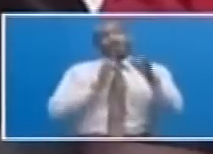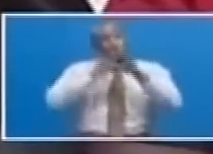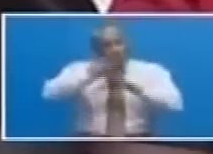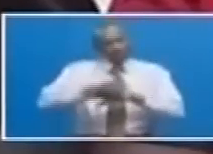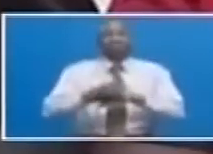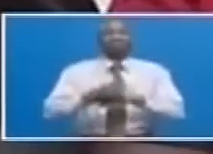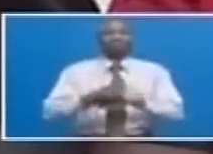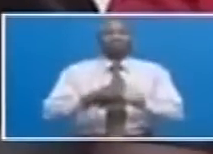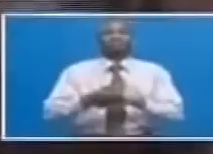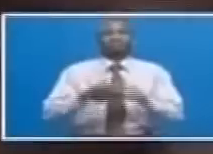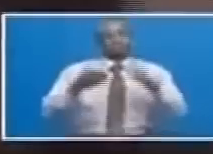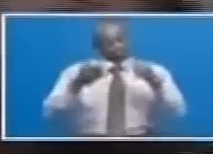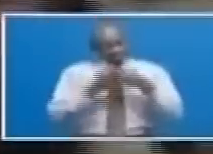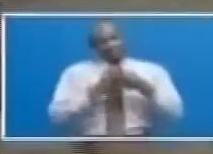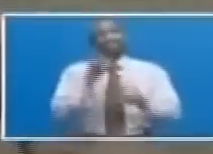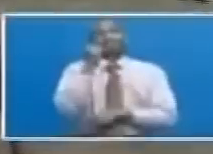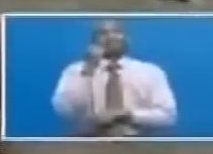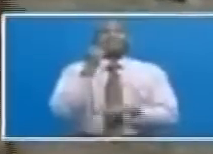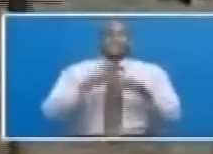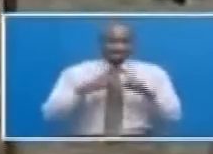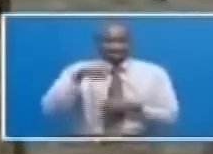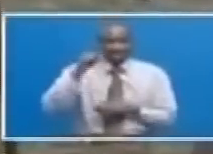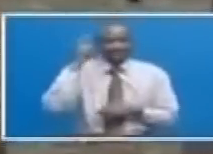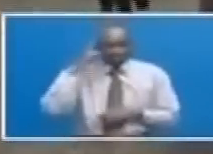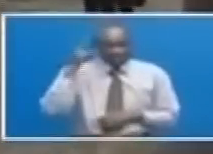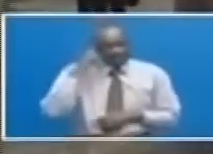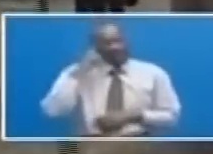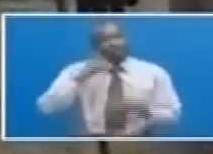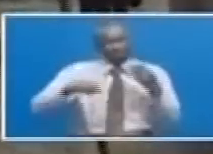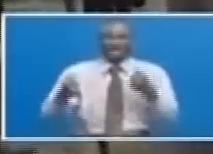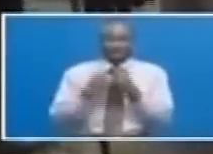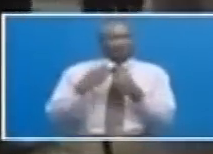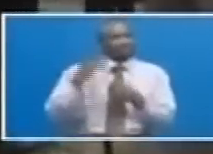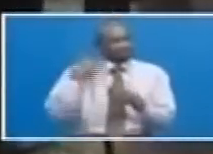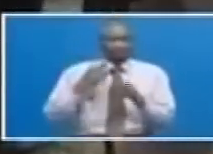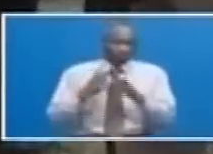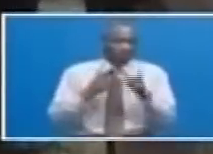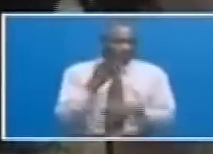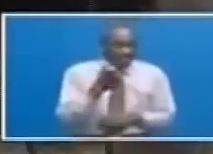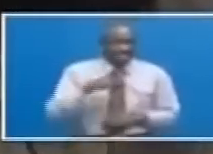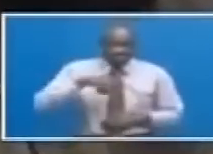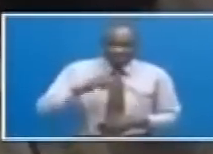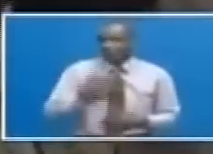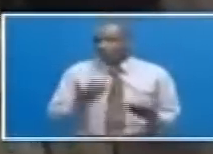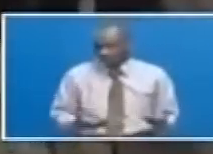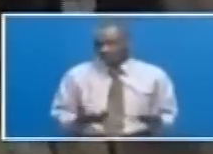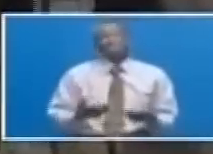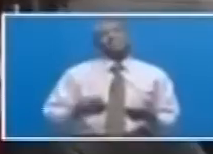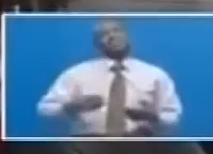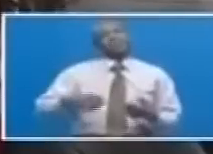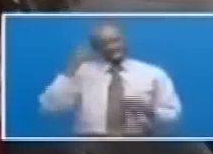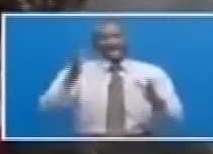miaka 35, alivuta kumbukizi ya mapigano ya mkoloni siku zile na namna walivyohisi kuwa mashujaa